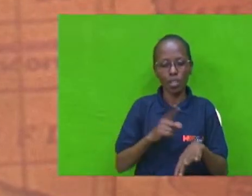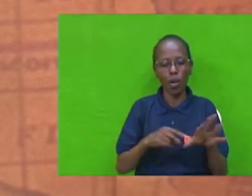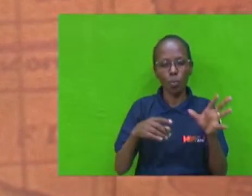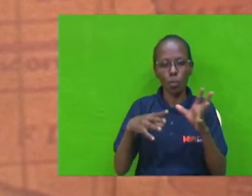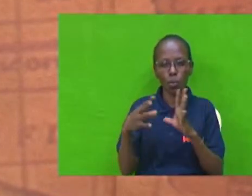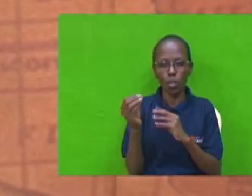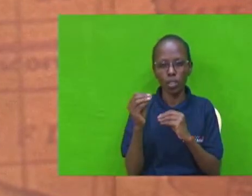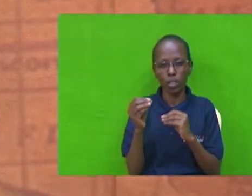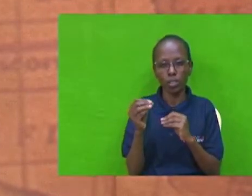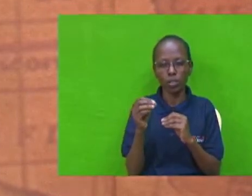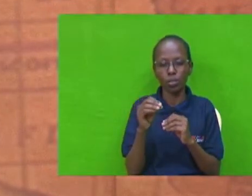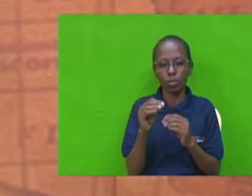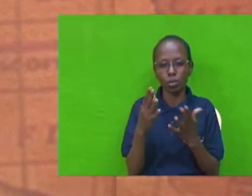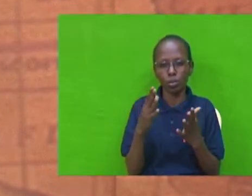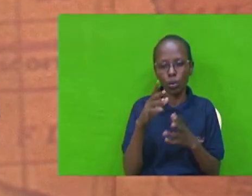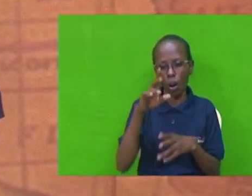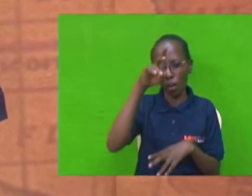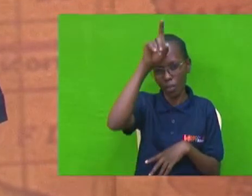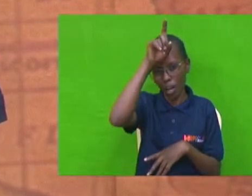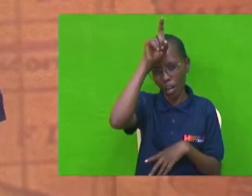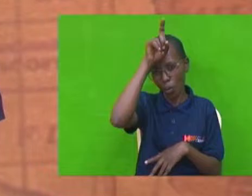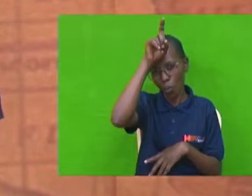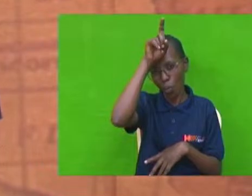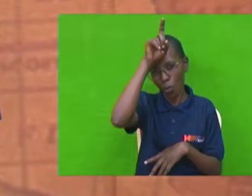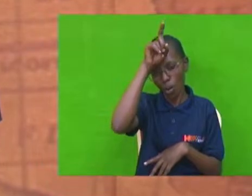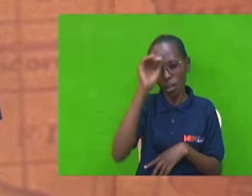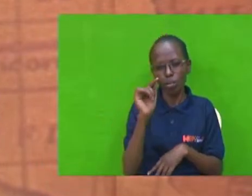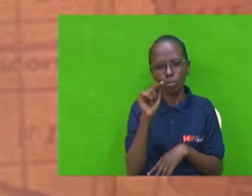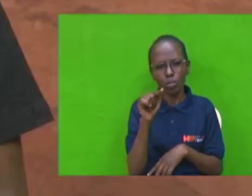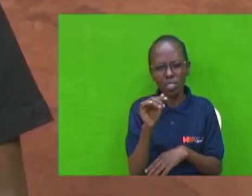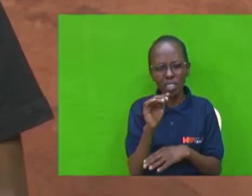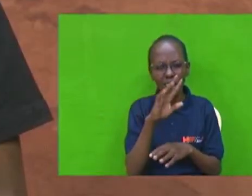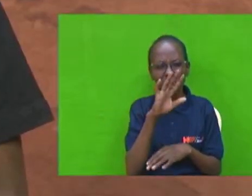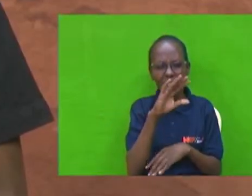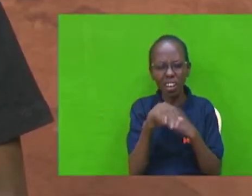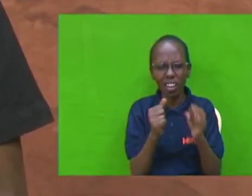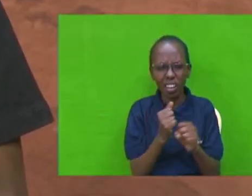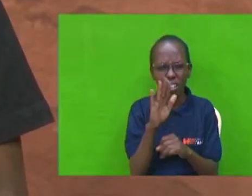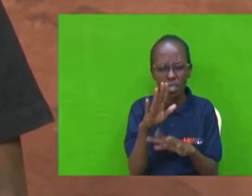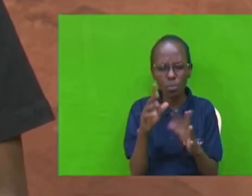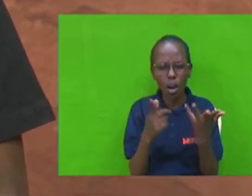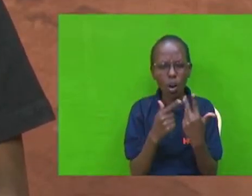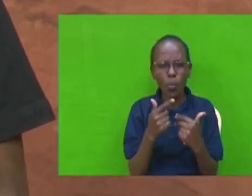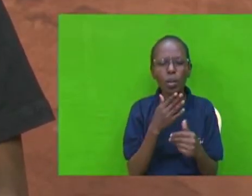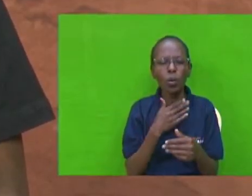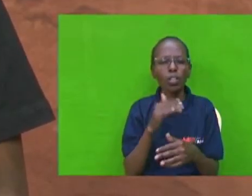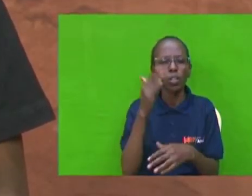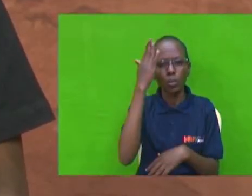Firauni alipomuuliza miaka ngapi, yako ni mingapi? Anataka kujua birthday.